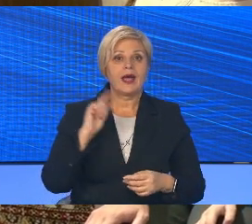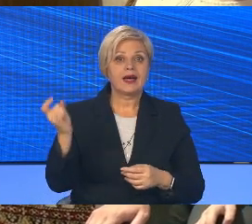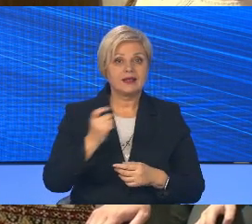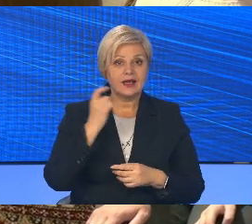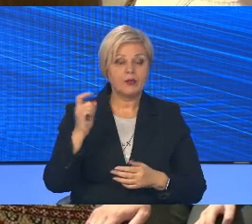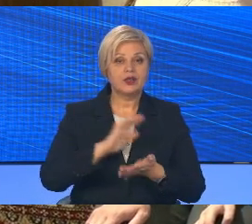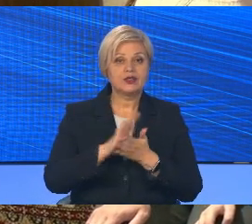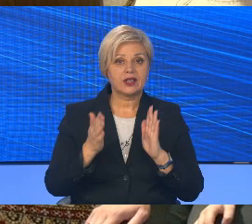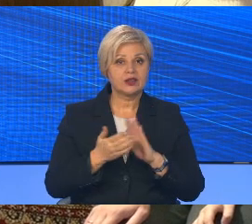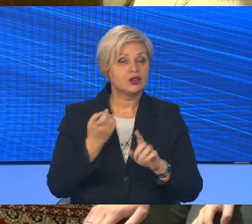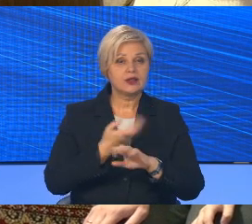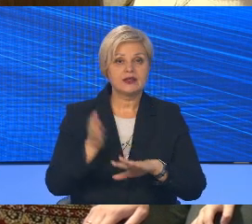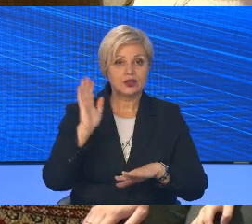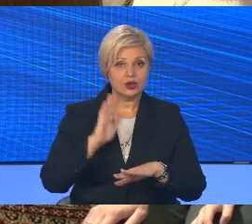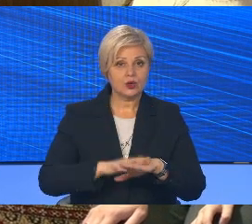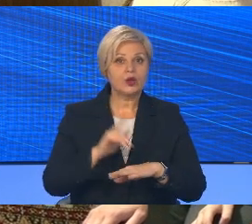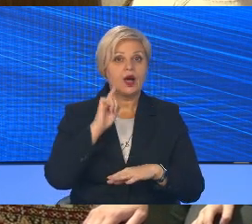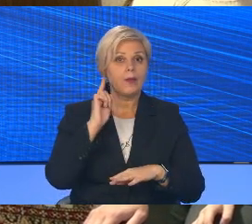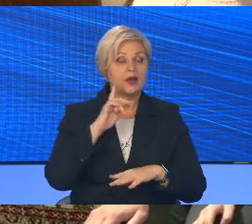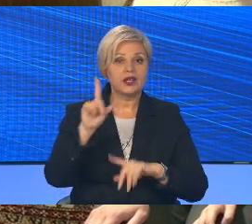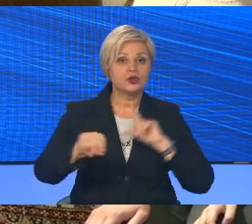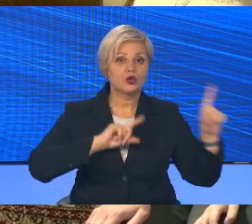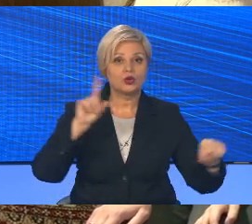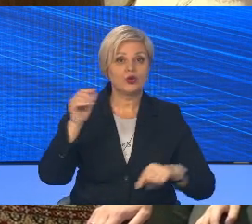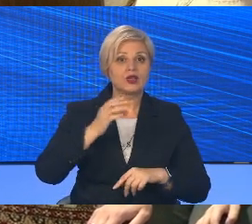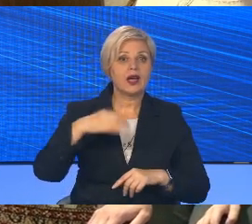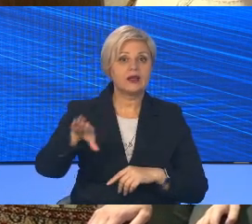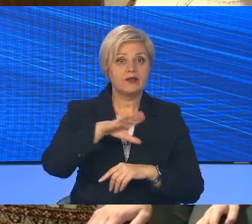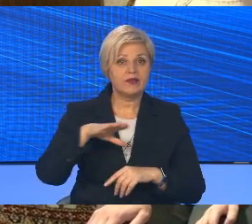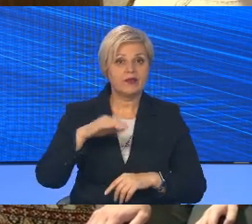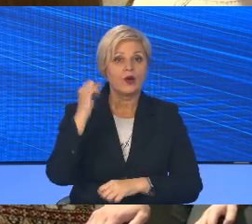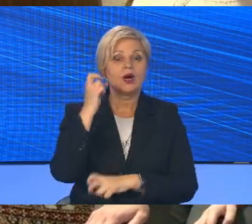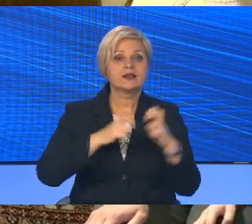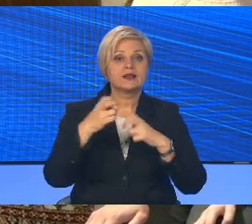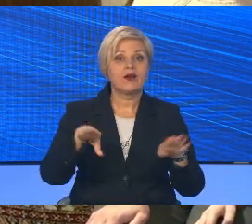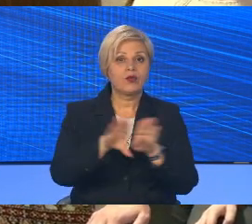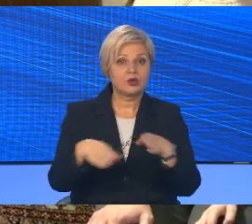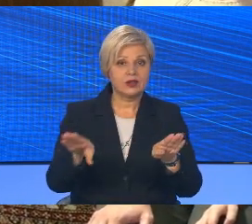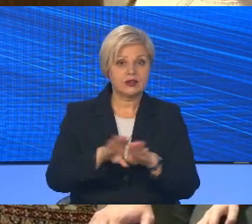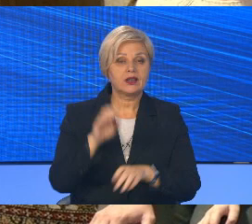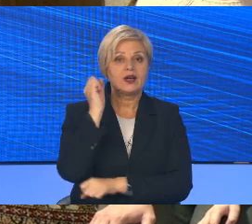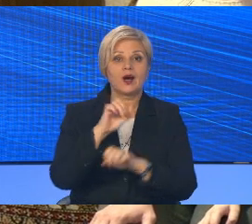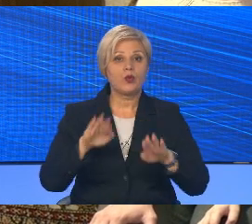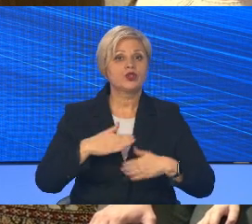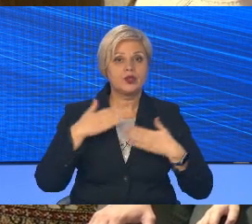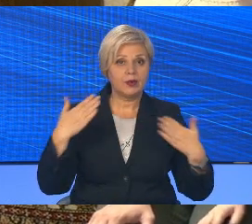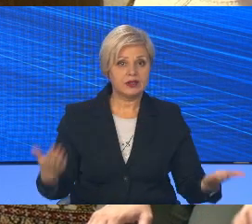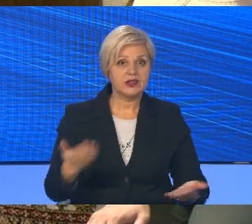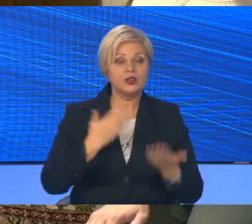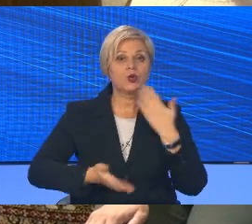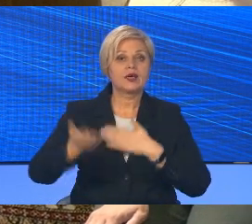Экономическая ситуация очень тяжелая, то есть молодежь вся уезжает в Европу, рабочие заводы закрываются, рабочих мест нет. Если у нас раньше вот